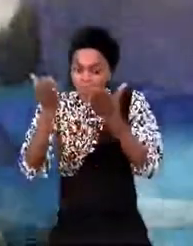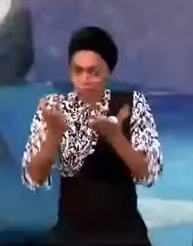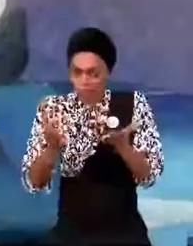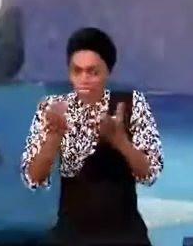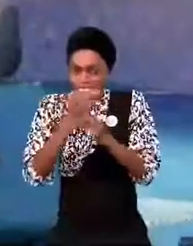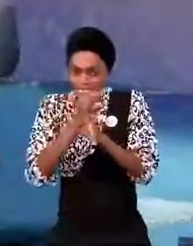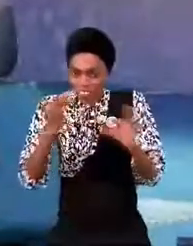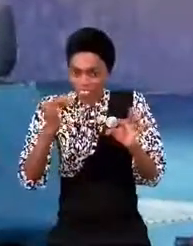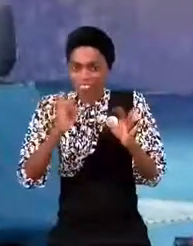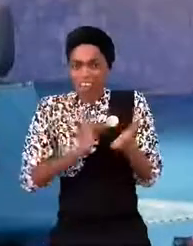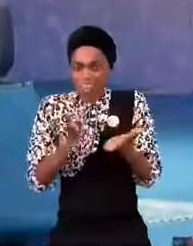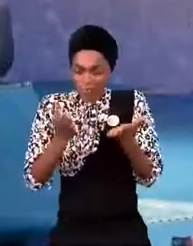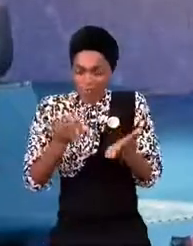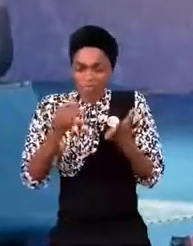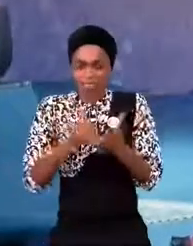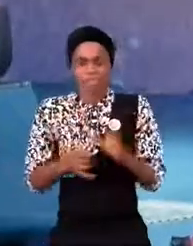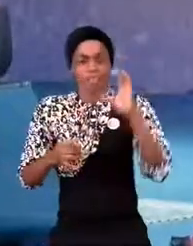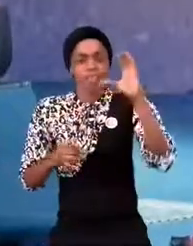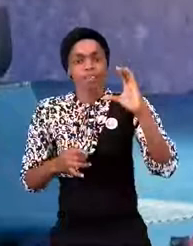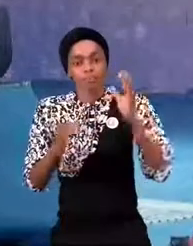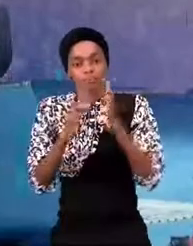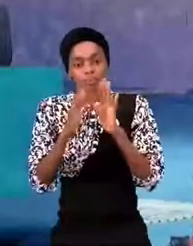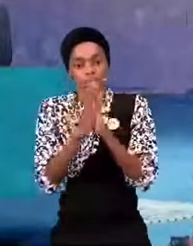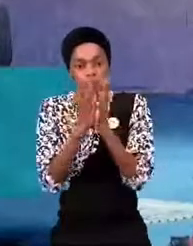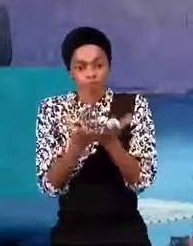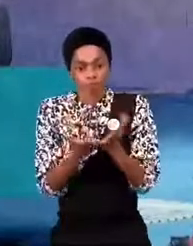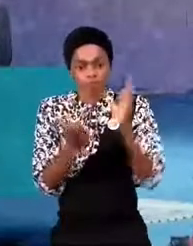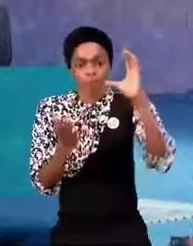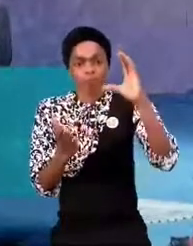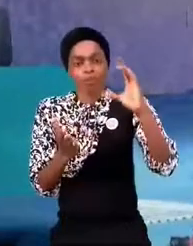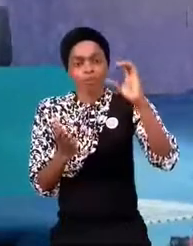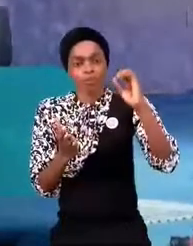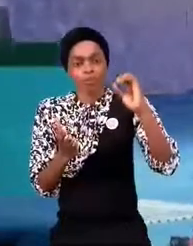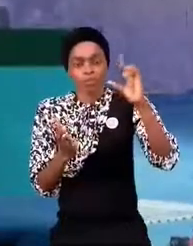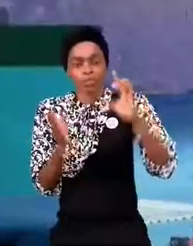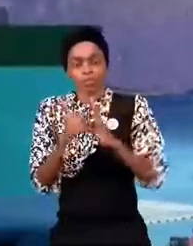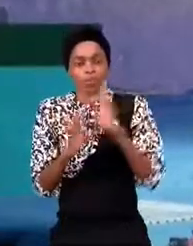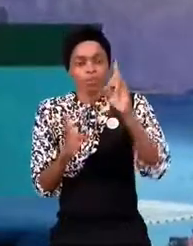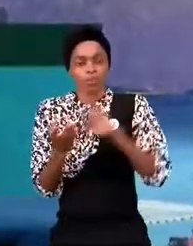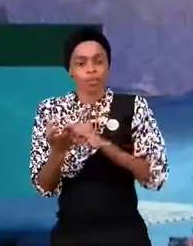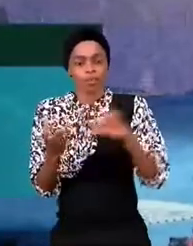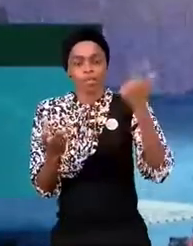Colossiens chapitre 1, 13. Colossiens 1, 13.